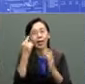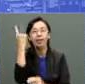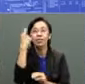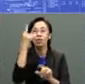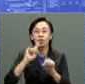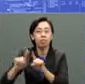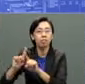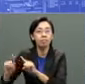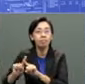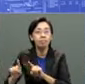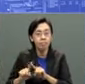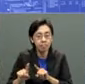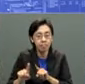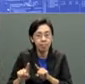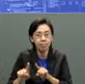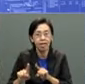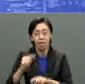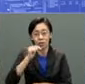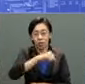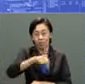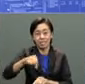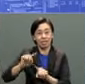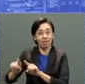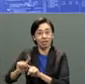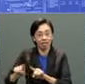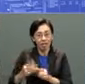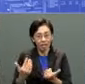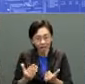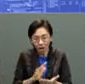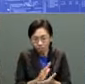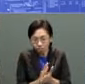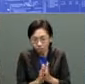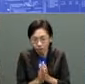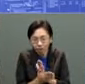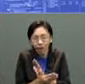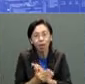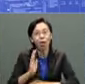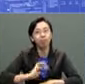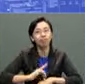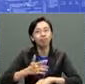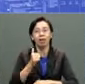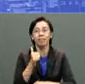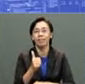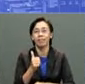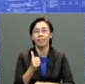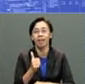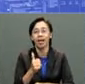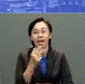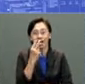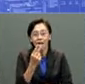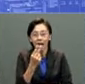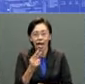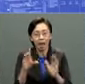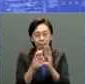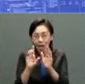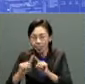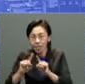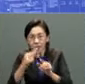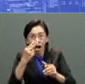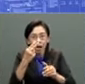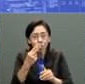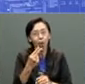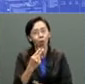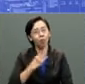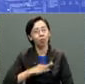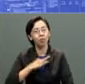องเที่ยวรวมถึงจุดต่างๆที่ตอนนี้มีการฟื้นฟูขึ้นแล้วก็มีภาพให้เห็นในภาพที่ดีๆเนี่ยนะคะถือว่า